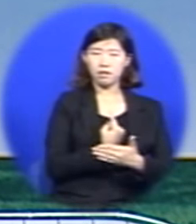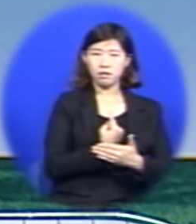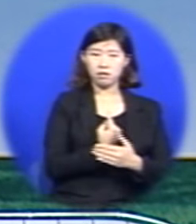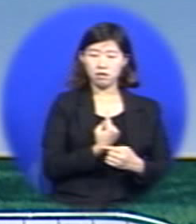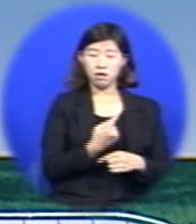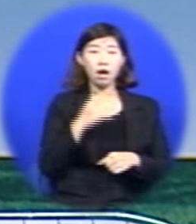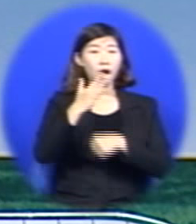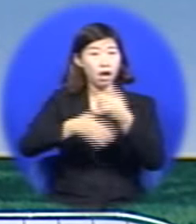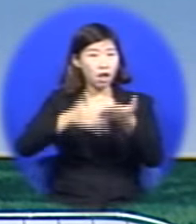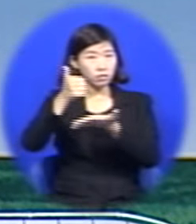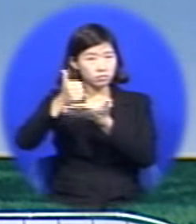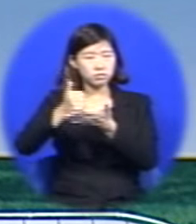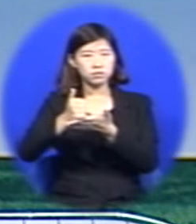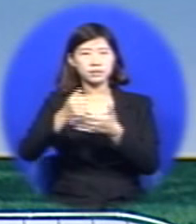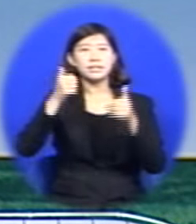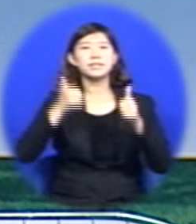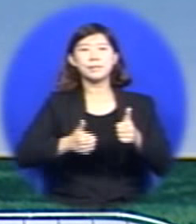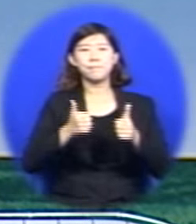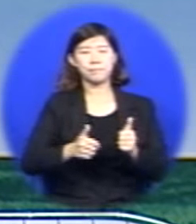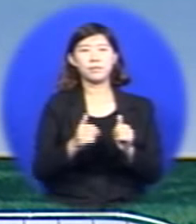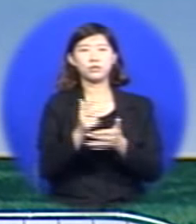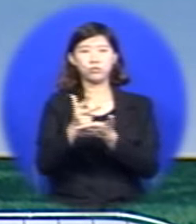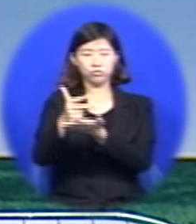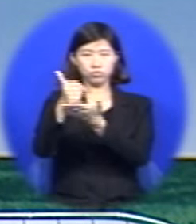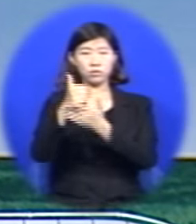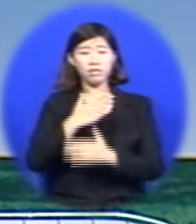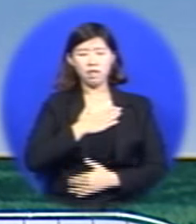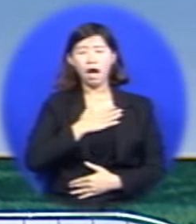주세요. 그걸 내가 분명히 알아요.